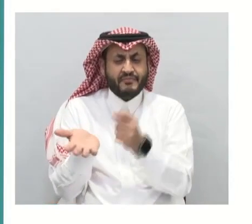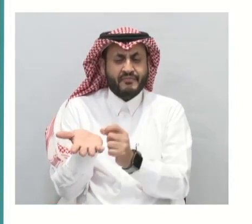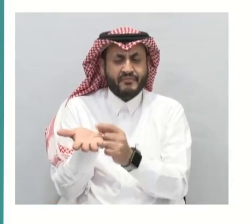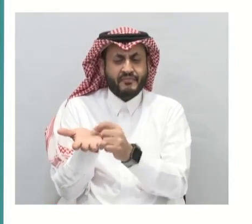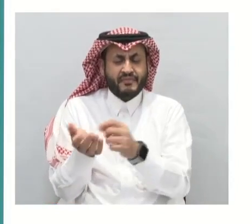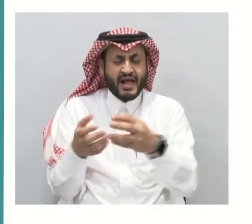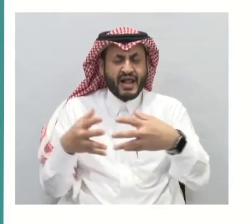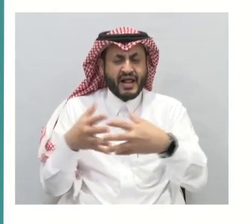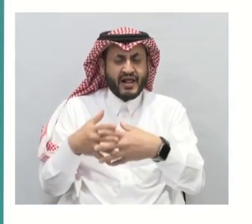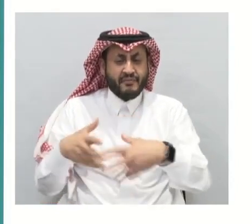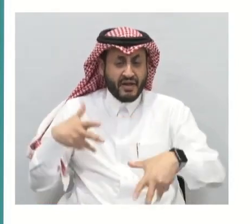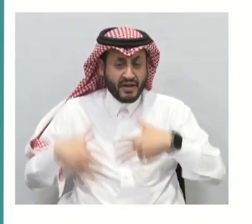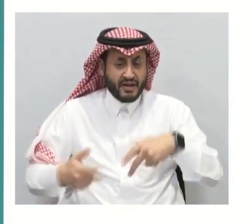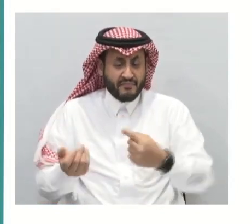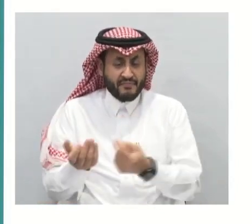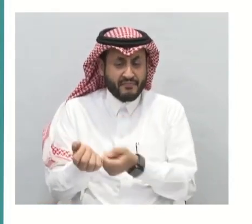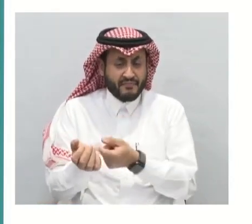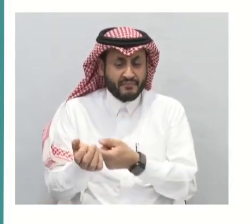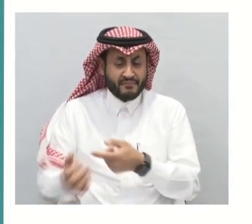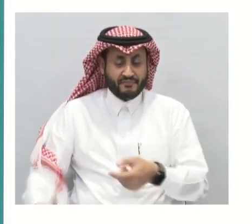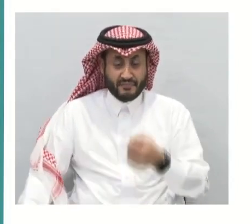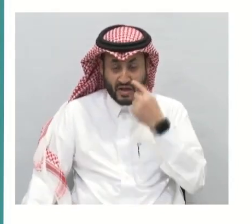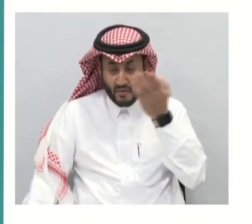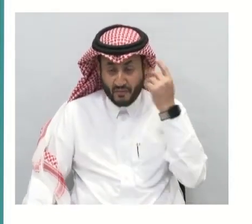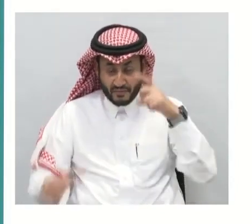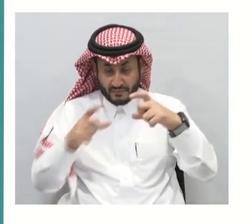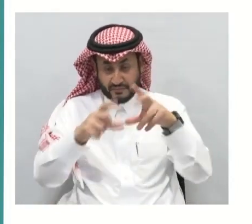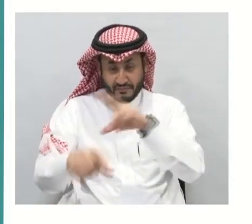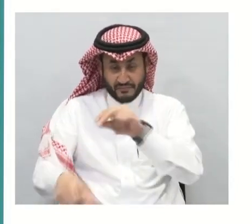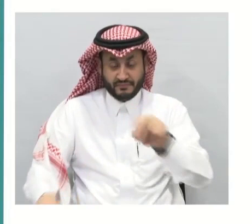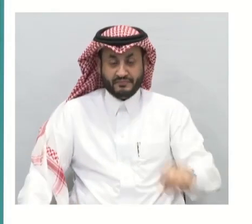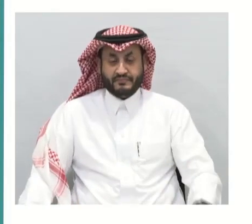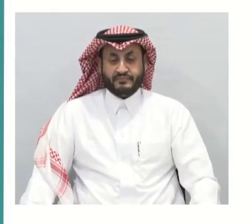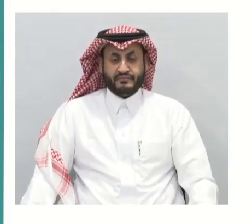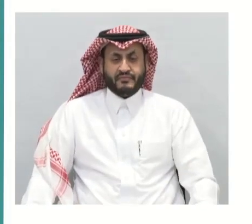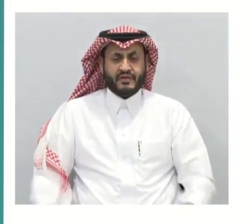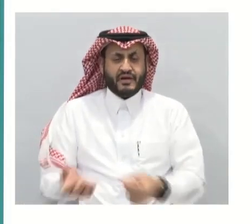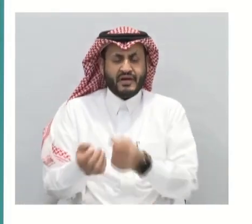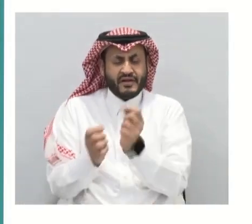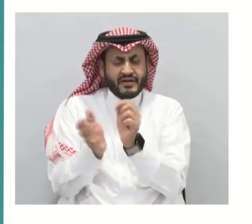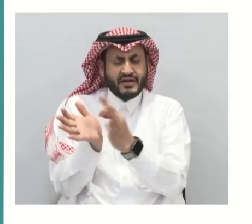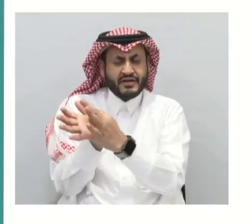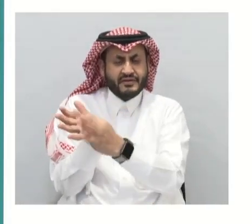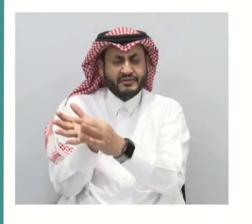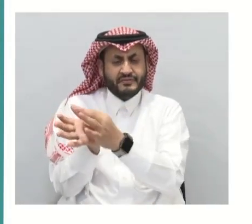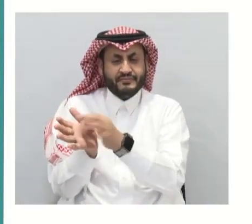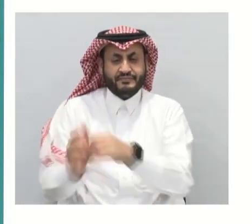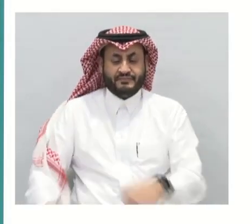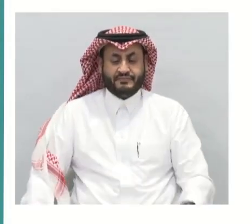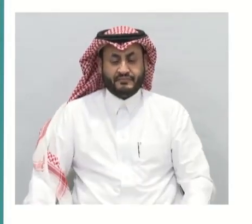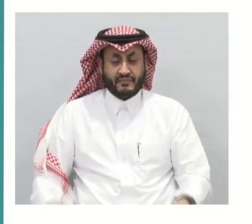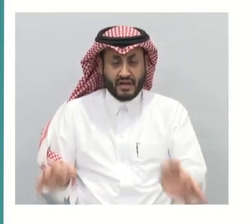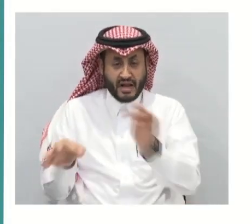الحسيه هذه الخلايا هذا شاهدناها قبل قليل في الصوره لها شعيرات اوقيات رقيقه يدخل الطعام